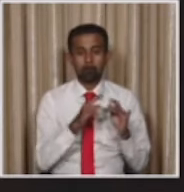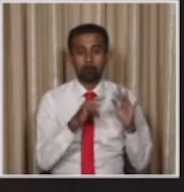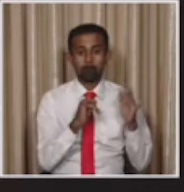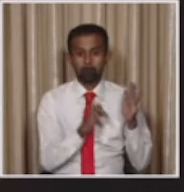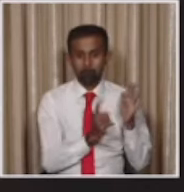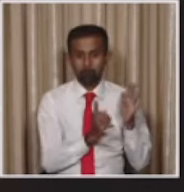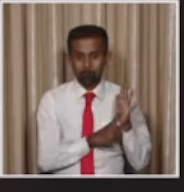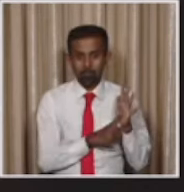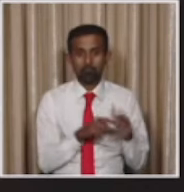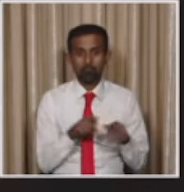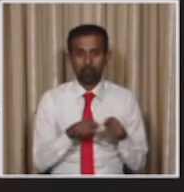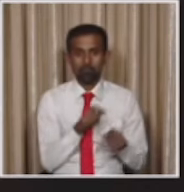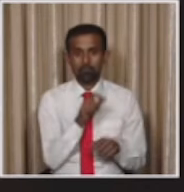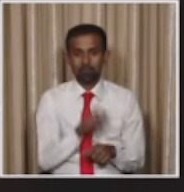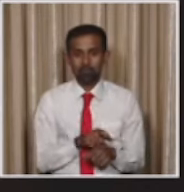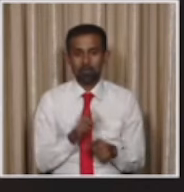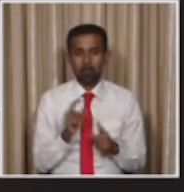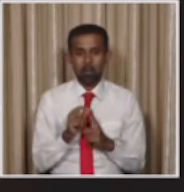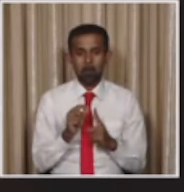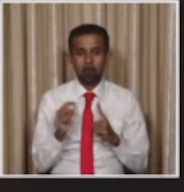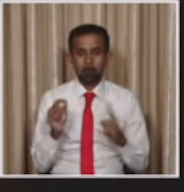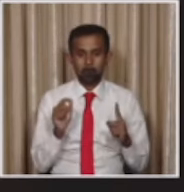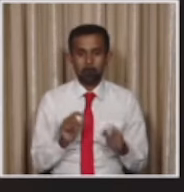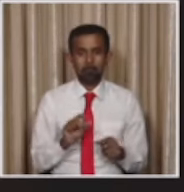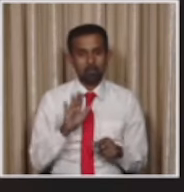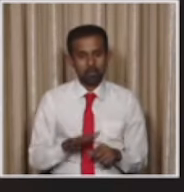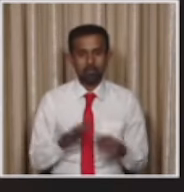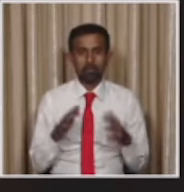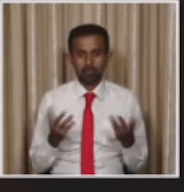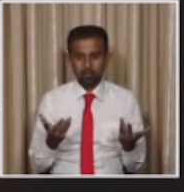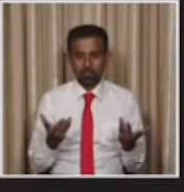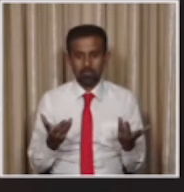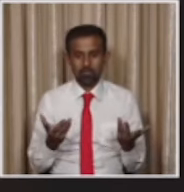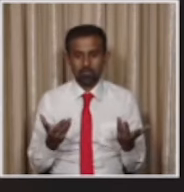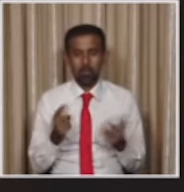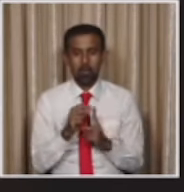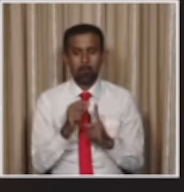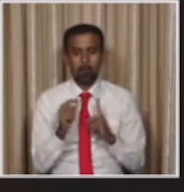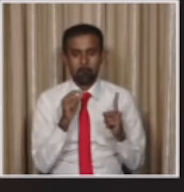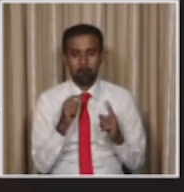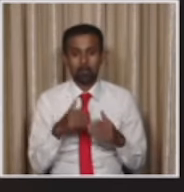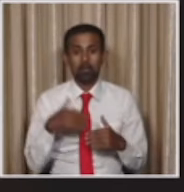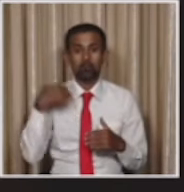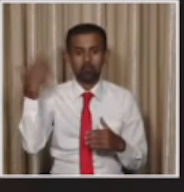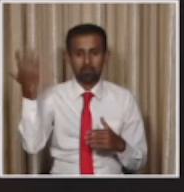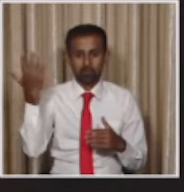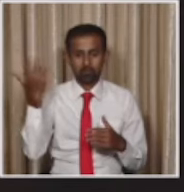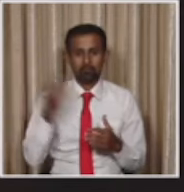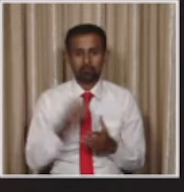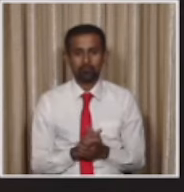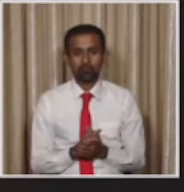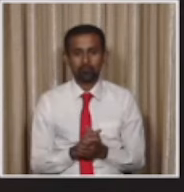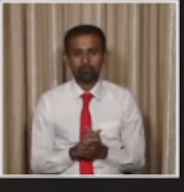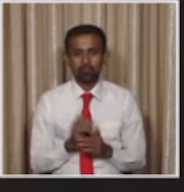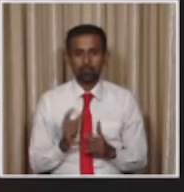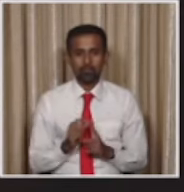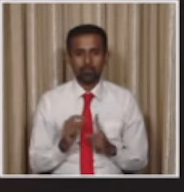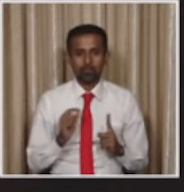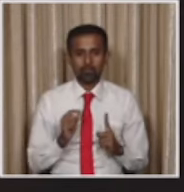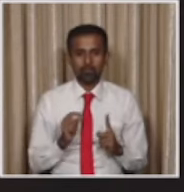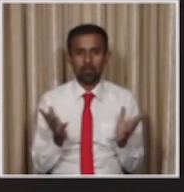මහත්තයා වගේ කෙනෙක් පාර්ලිමේන්තුවේ ඉන්නෙත් නැතුව පාර්ලිමේන්තුවෙන් පිටත ඉඳගෙන